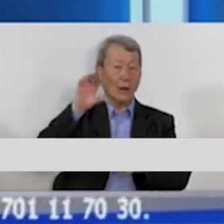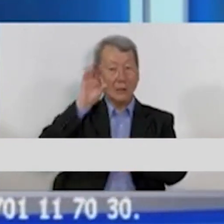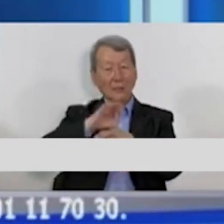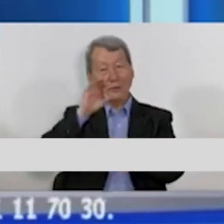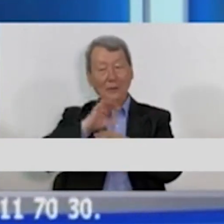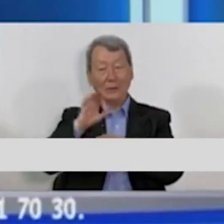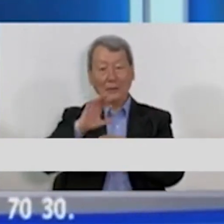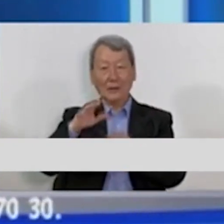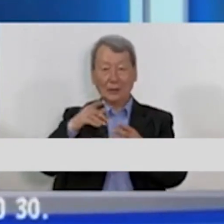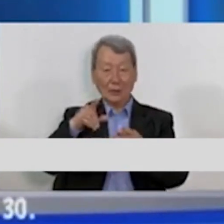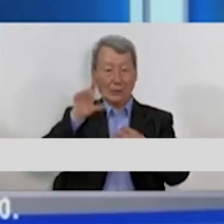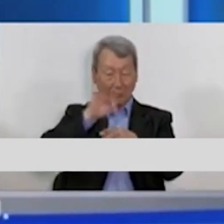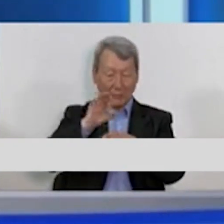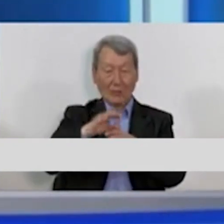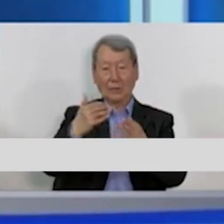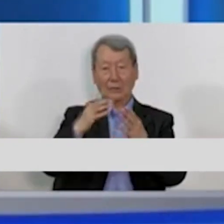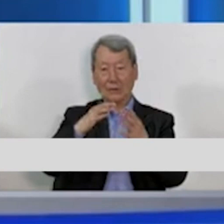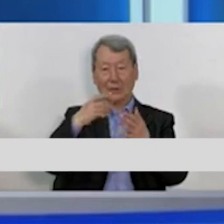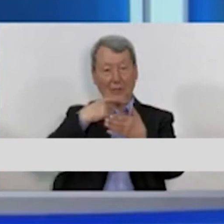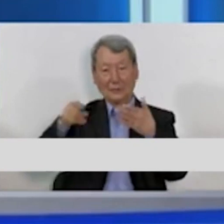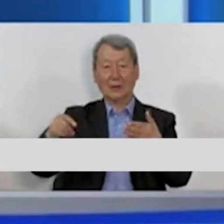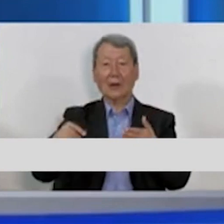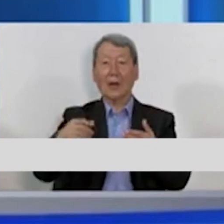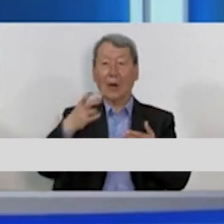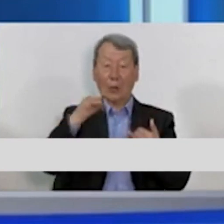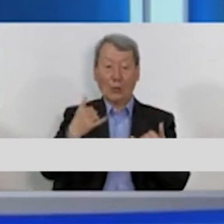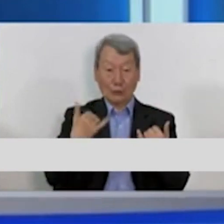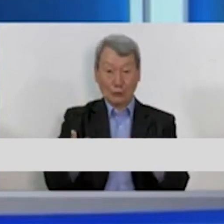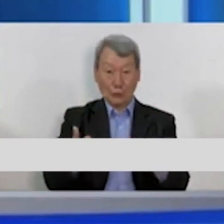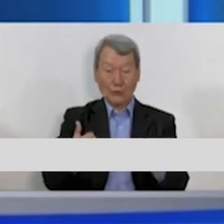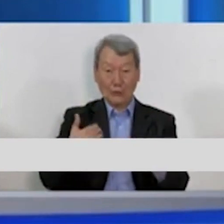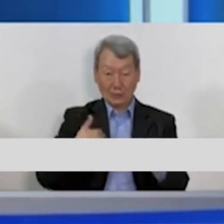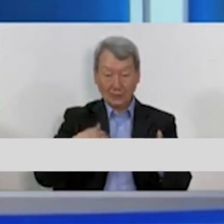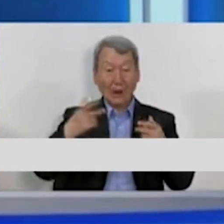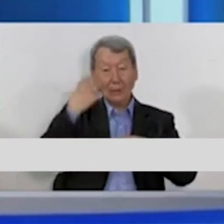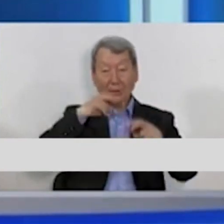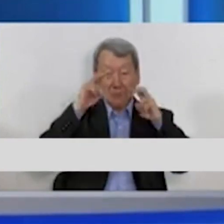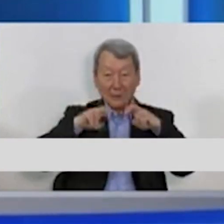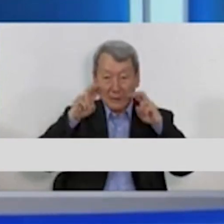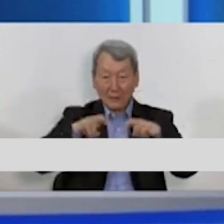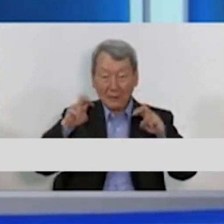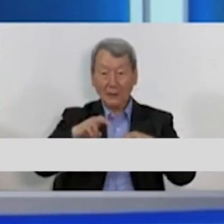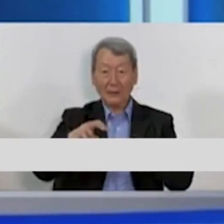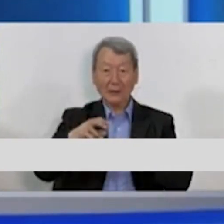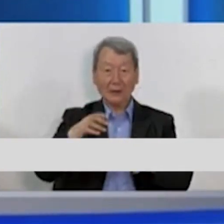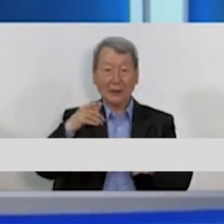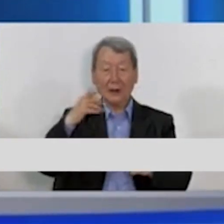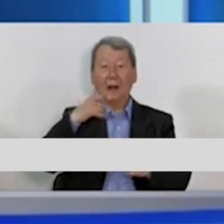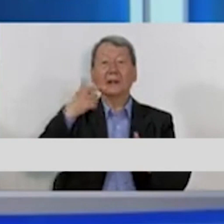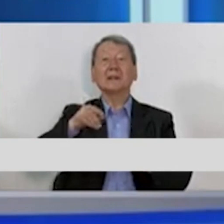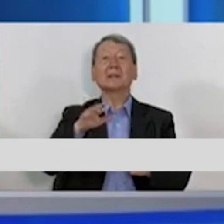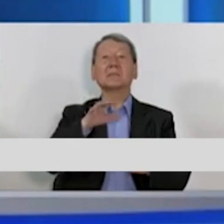маалыматтарды чыгарып салган. Бирок бүгүнкү күнү бул маалыматтарды биз четке кагып, себеби кечээ күнү